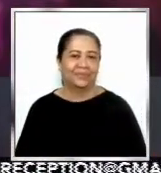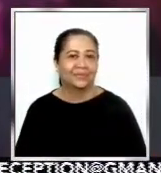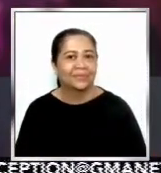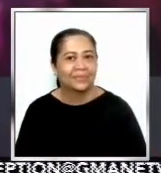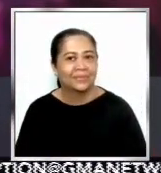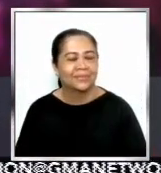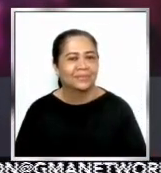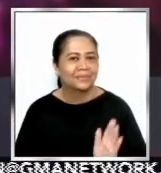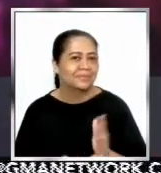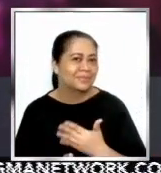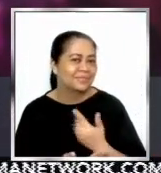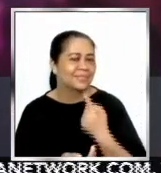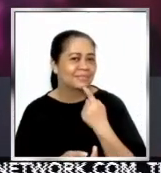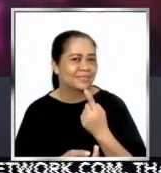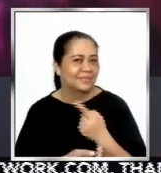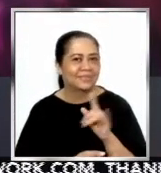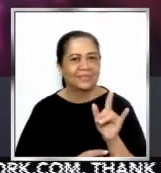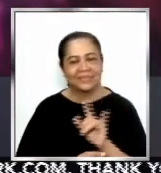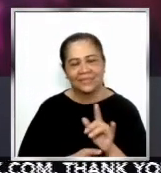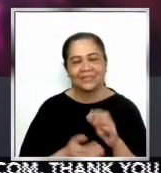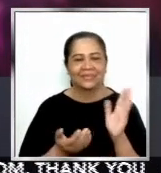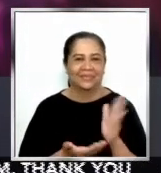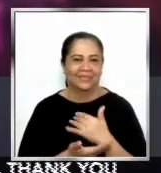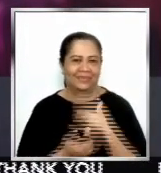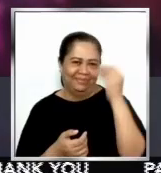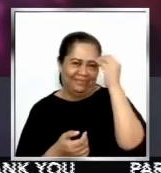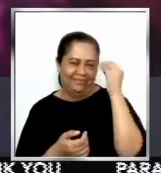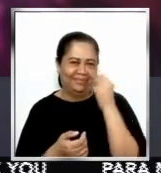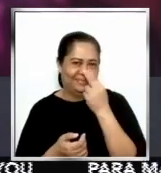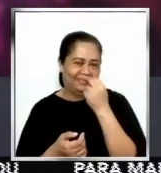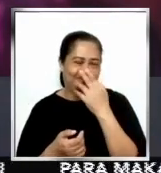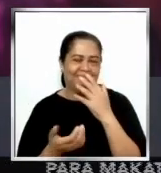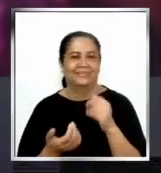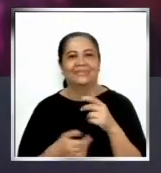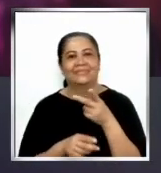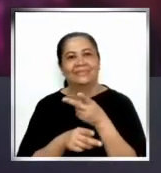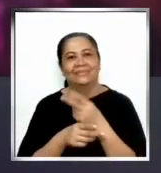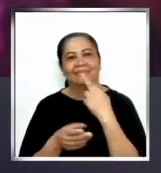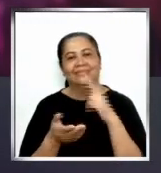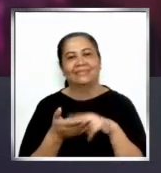Oscar Oida, Nakatutok, 24 Oras.